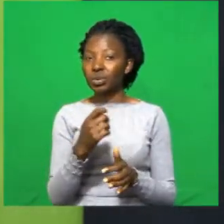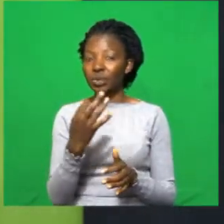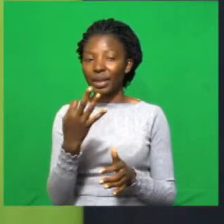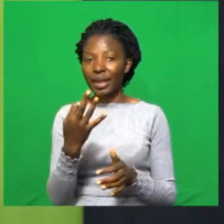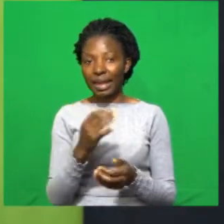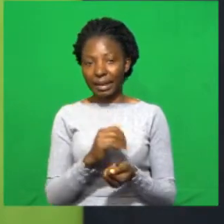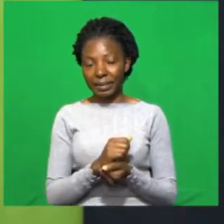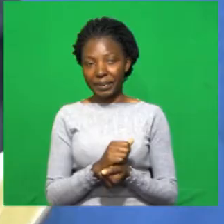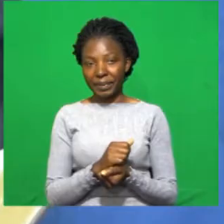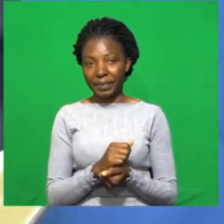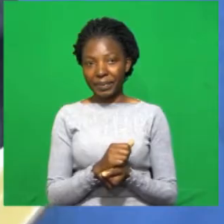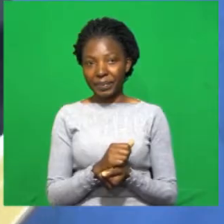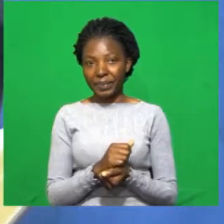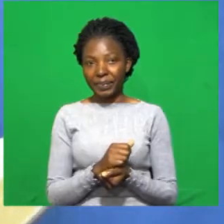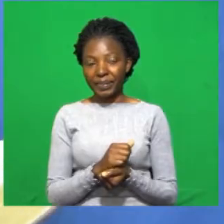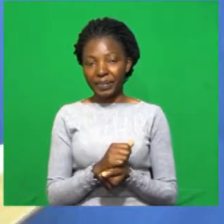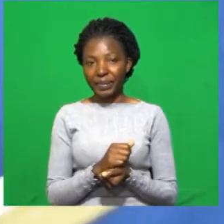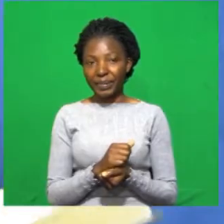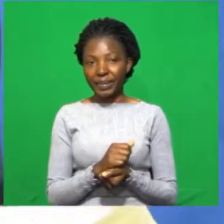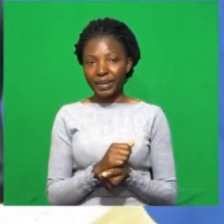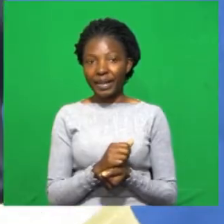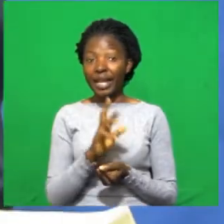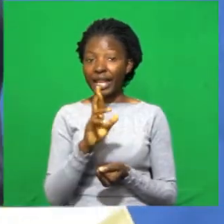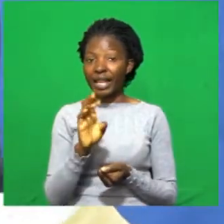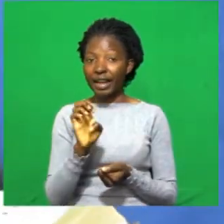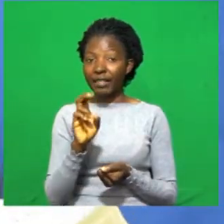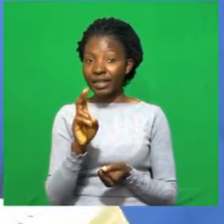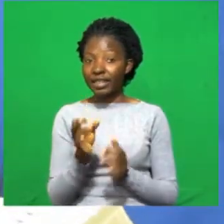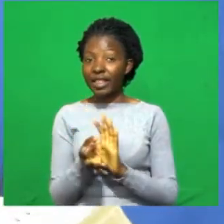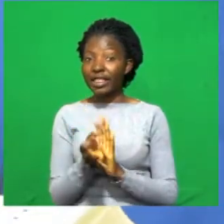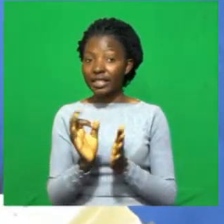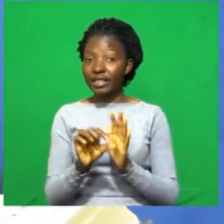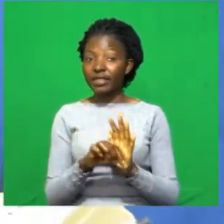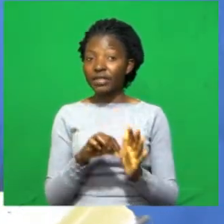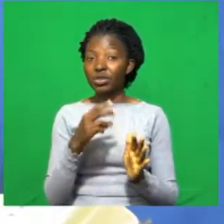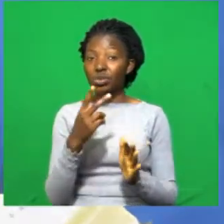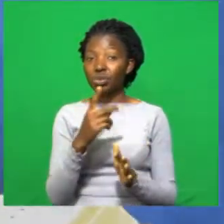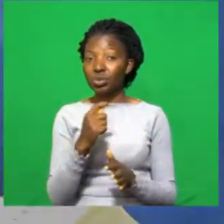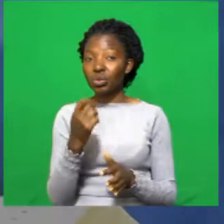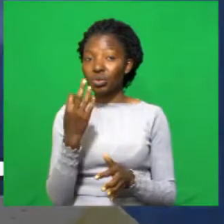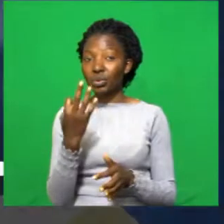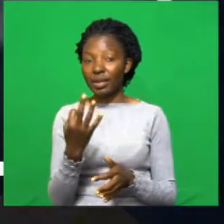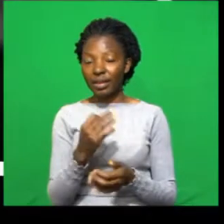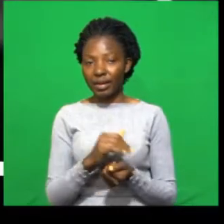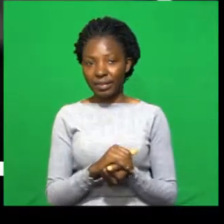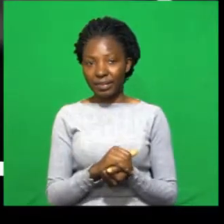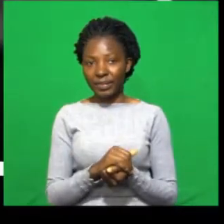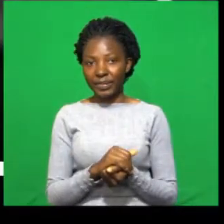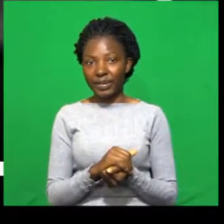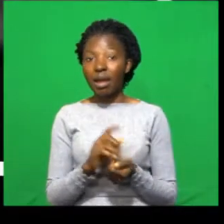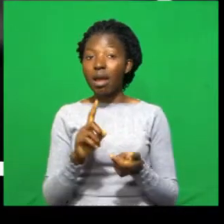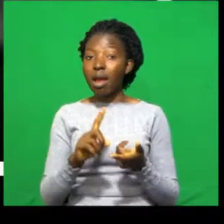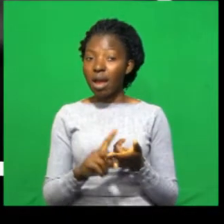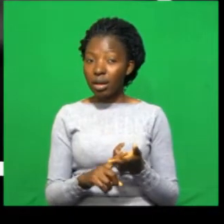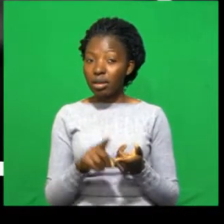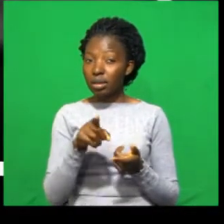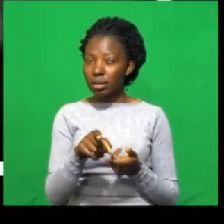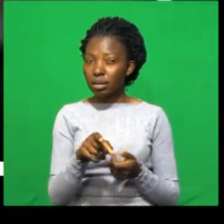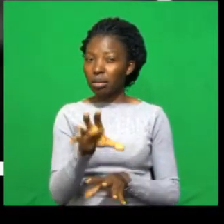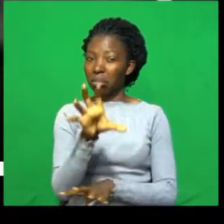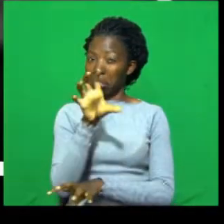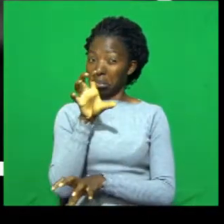pa3. Zvakazarurwa chitsauko 13 vhesi ya2 na3. Chikara